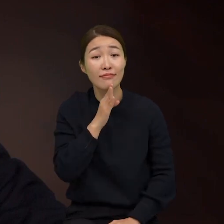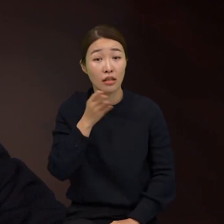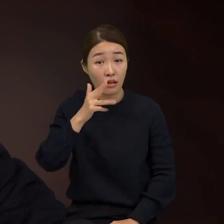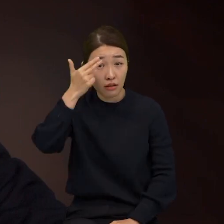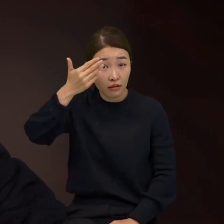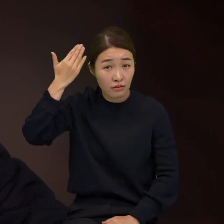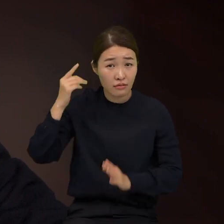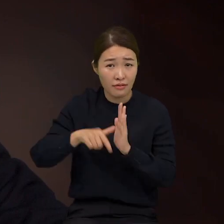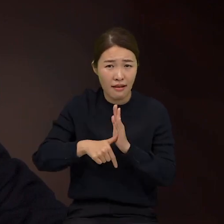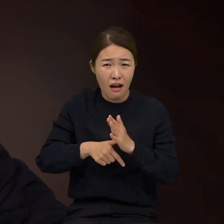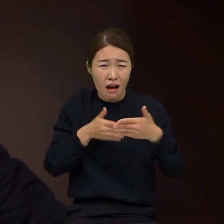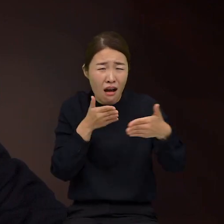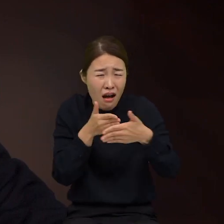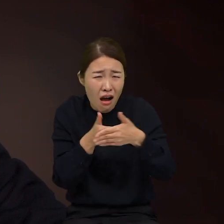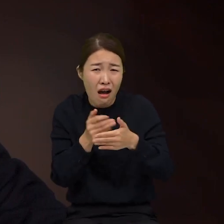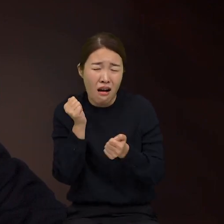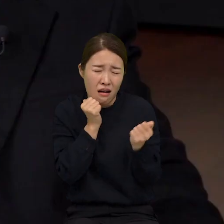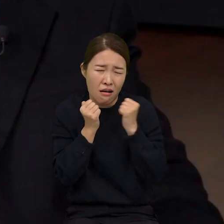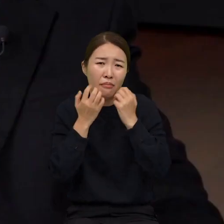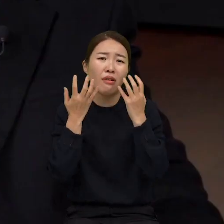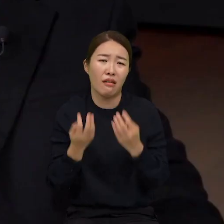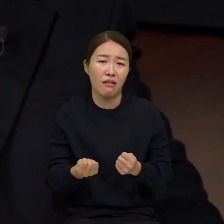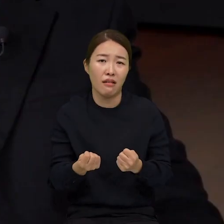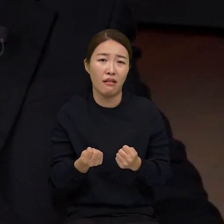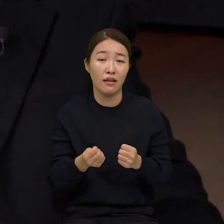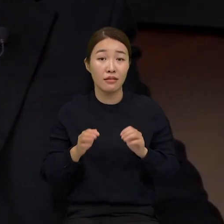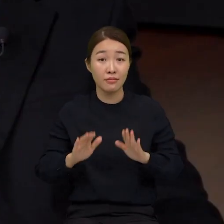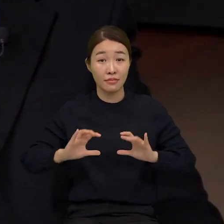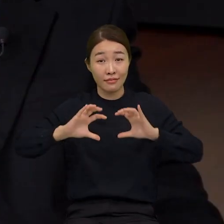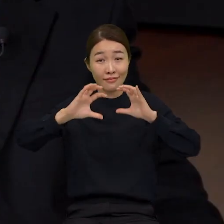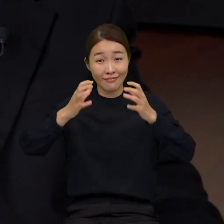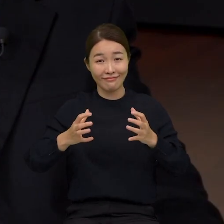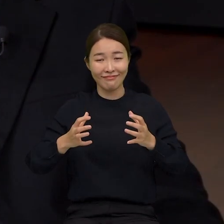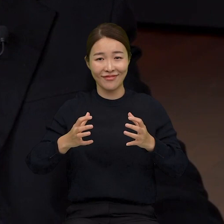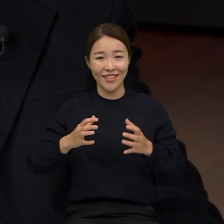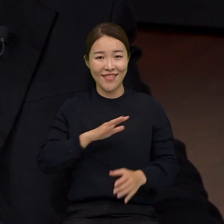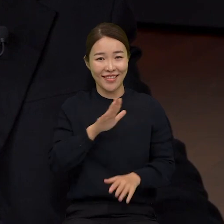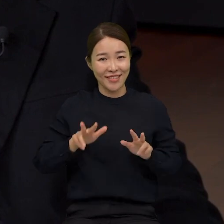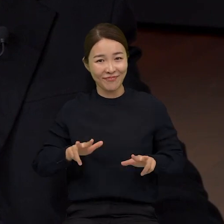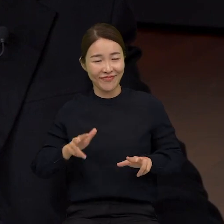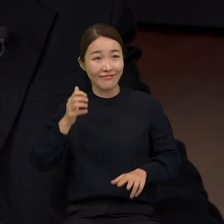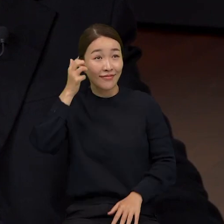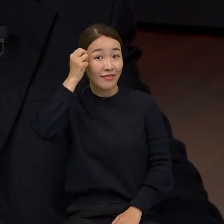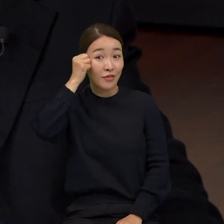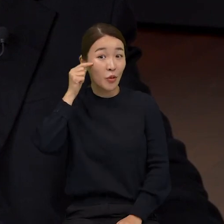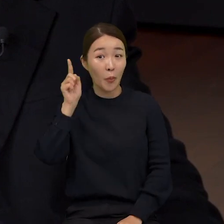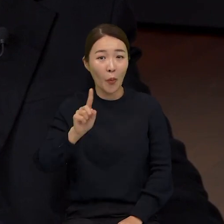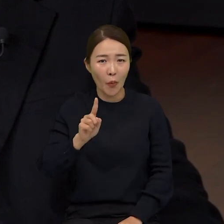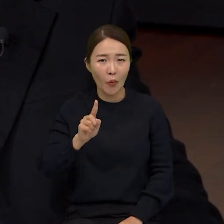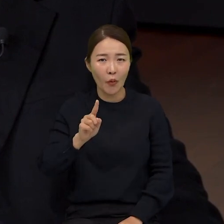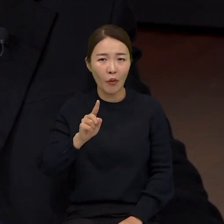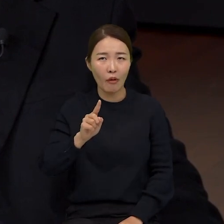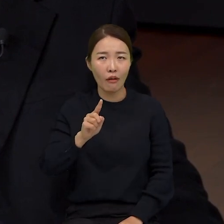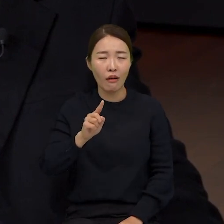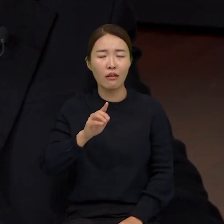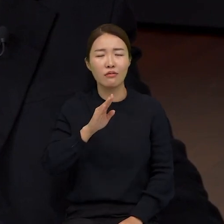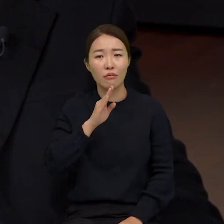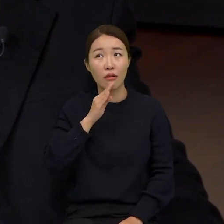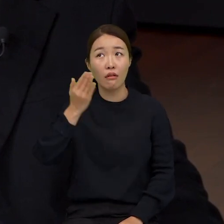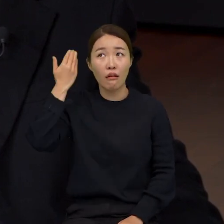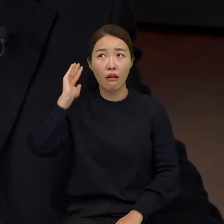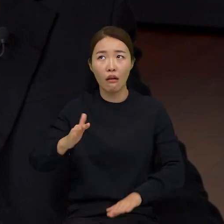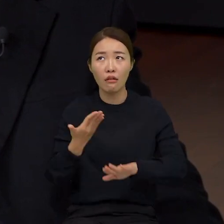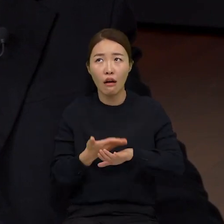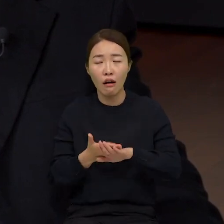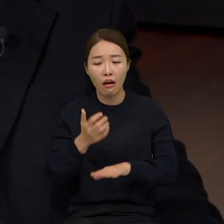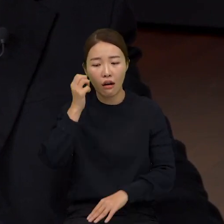수많은 경계와 장벽이 있었습니다. 현재 세계 시민으로 우리가 지금 그들을 기억하는 것은